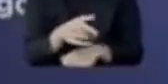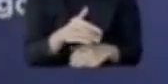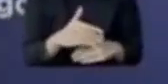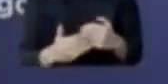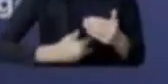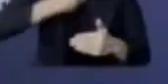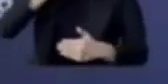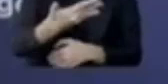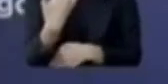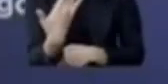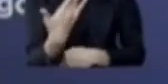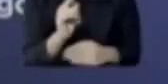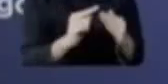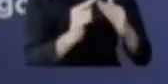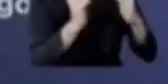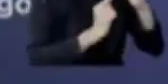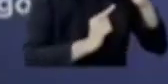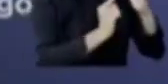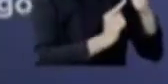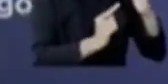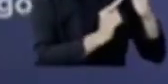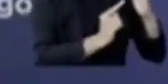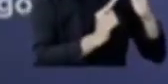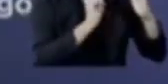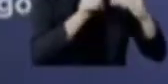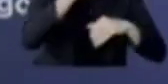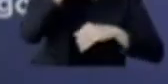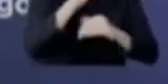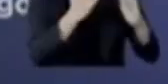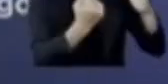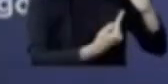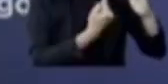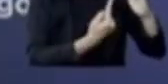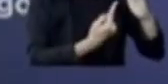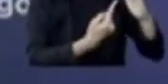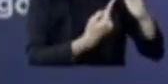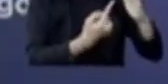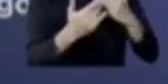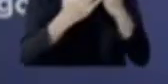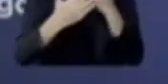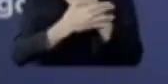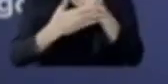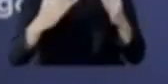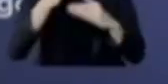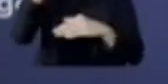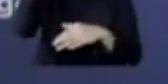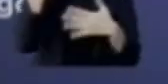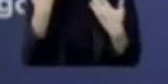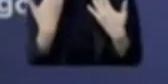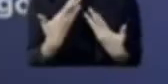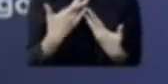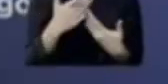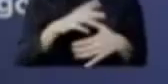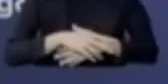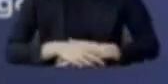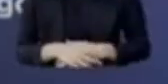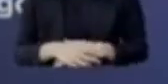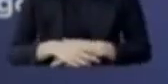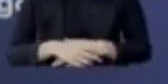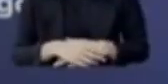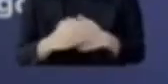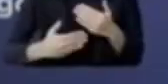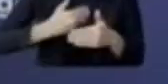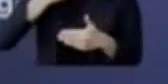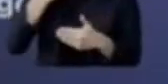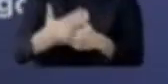isolasi secara baik dan kemudian melakukan perawatan dan pemberian terapi yang secara baik.